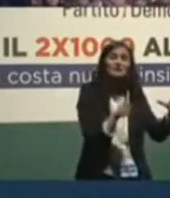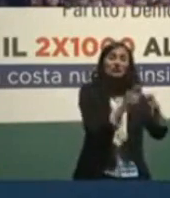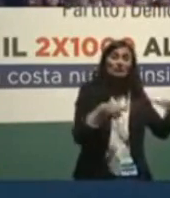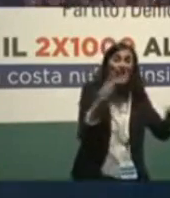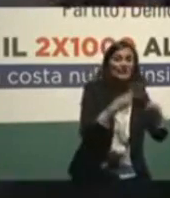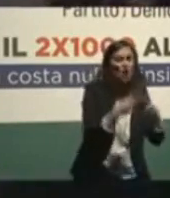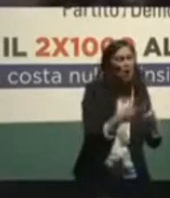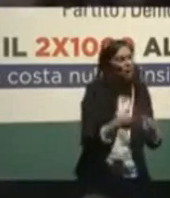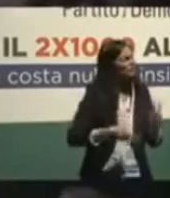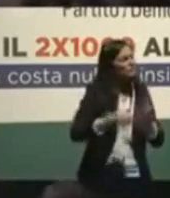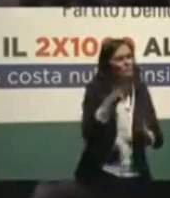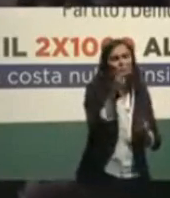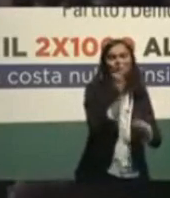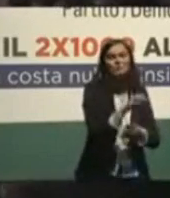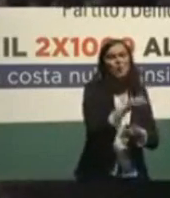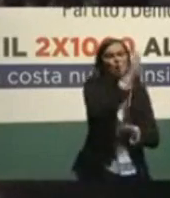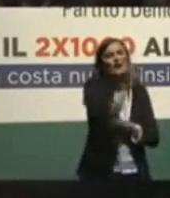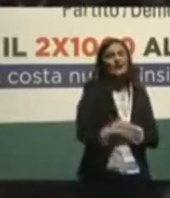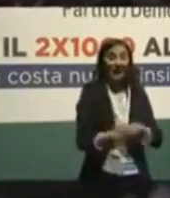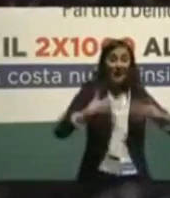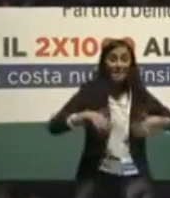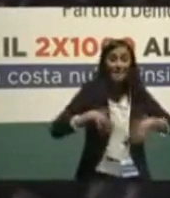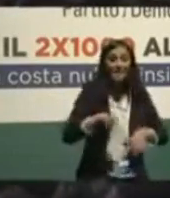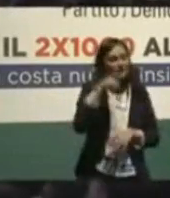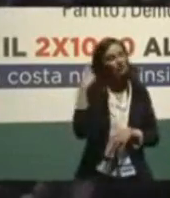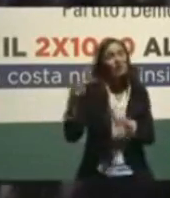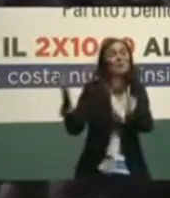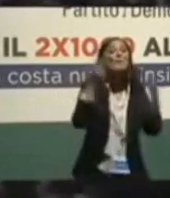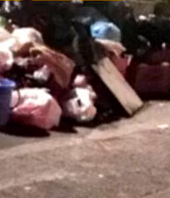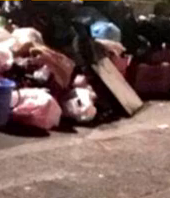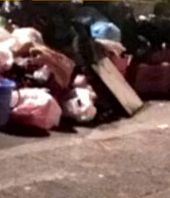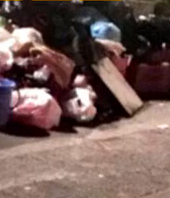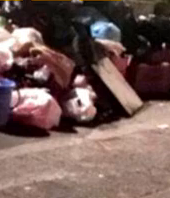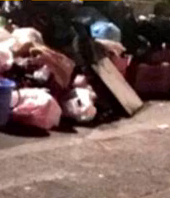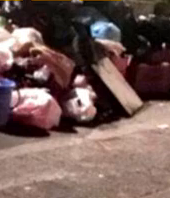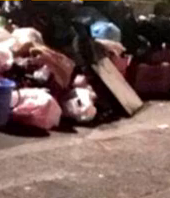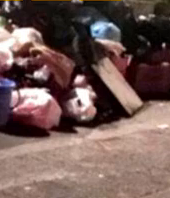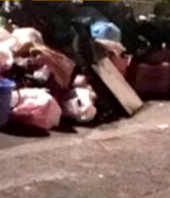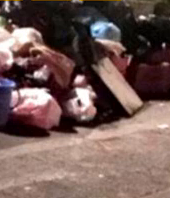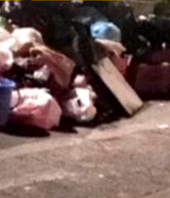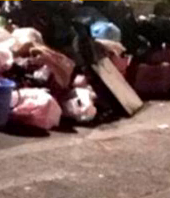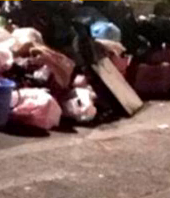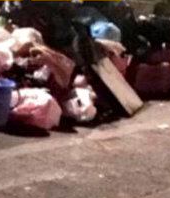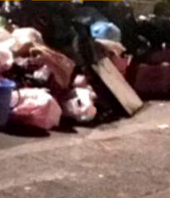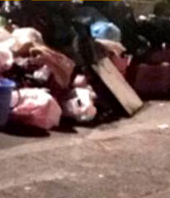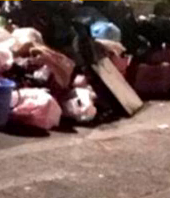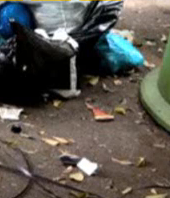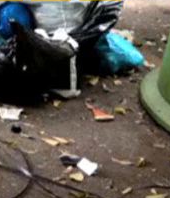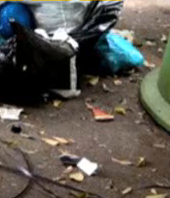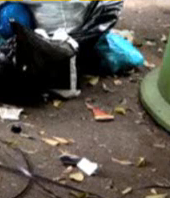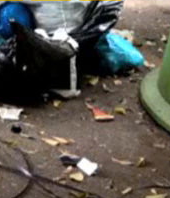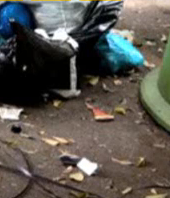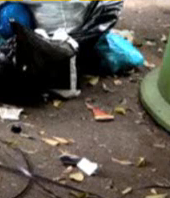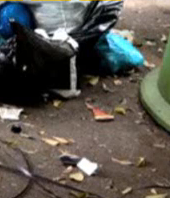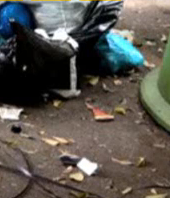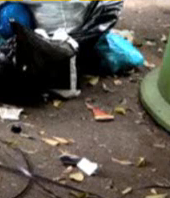d'Italia. Prendiamo le magliette gialle e portiamole a Roma tutti insieme con il PD romano e andiamo a dimostrare che qualcuno parla e